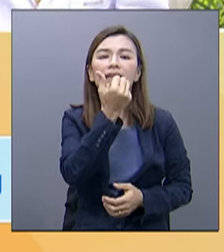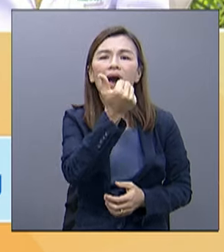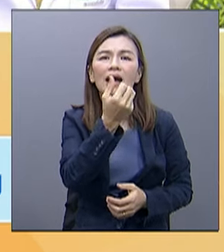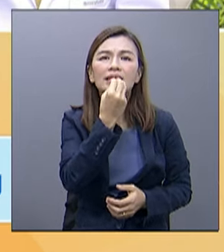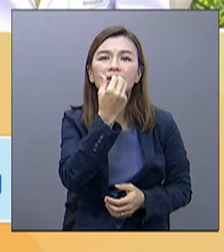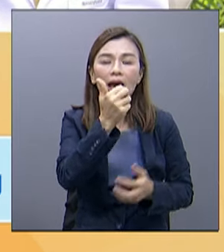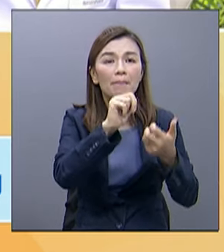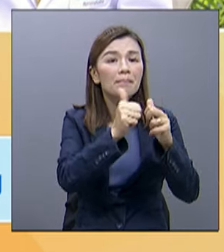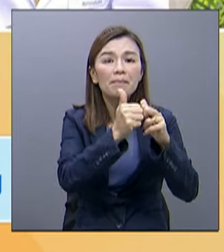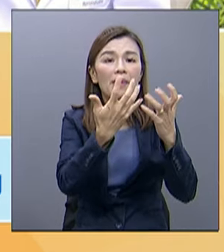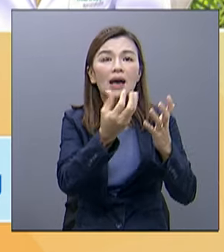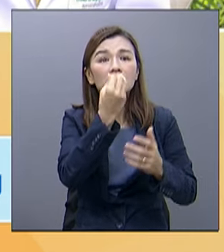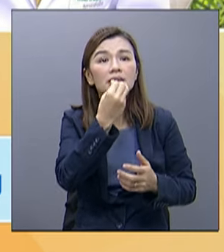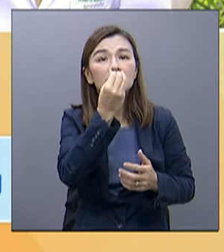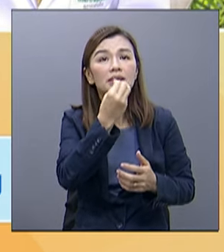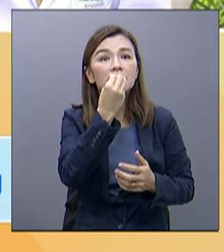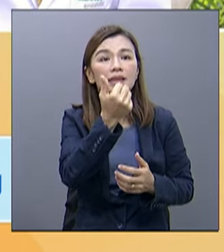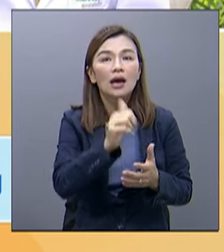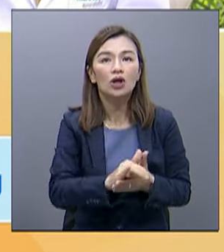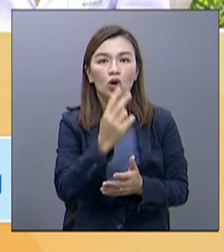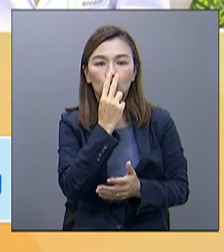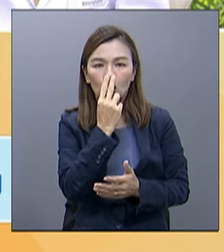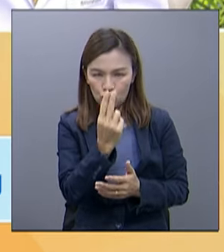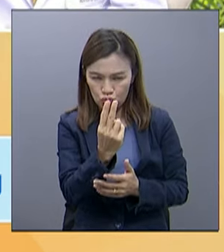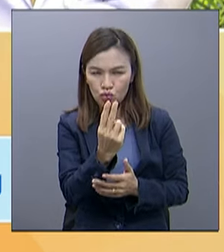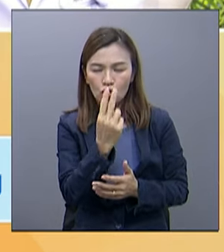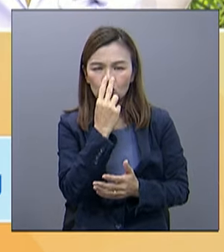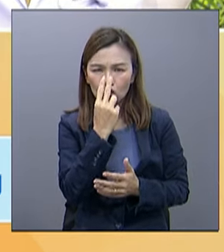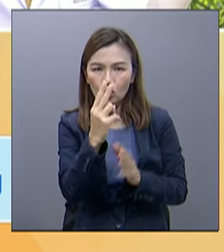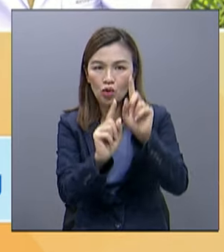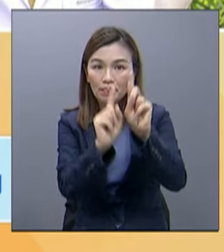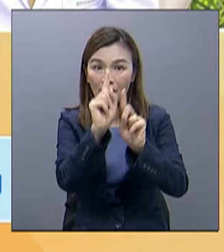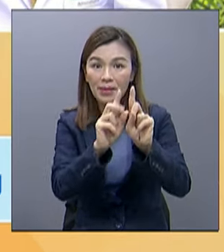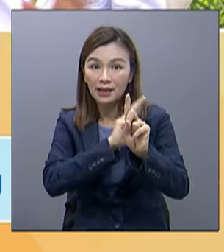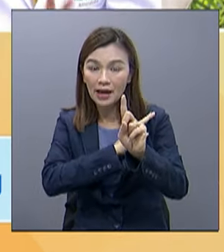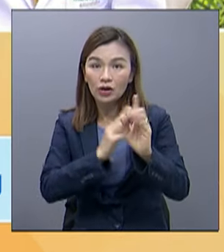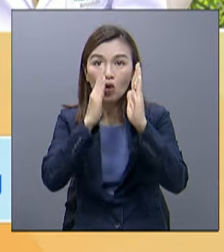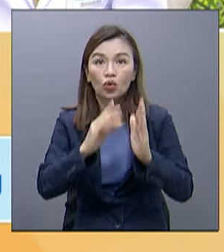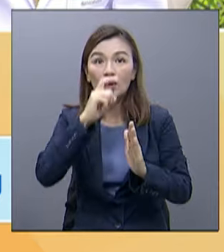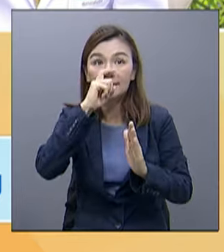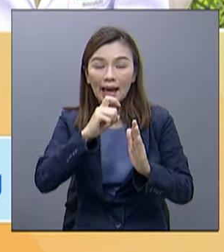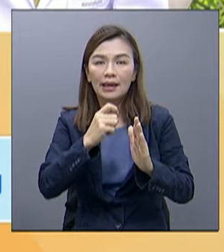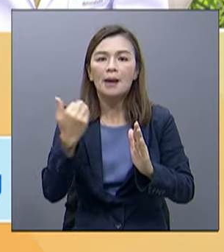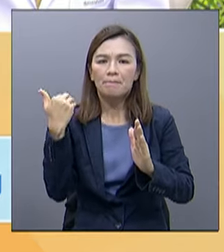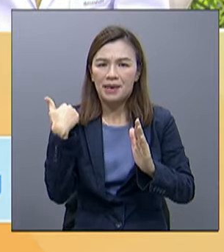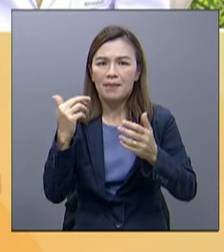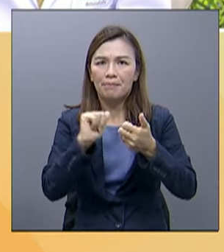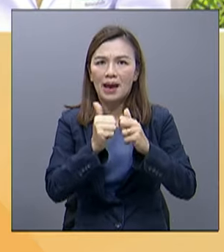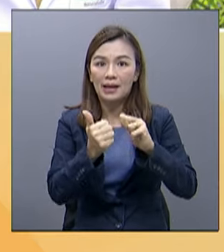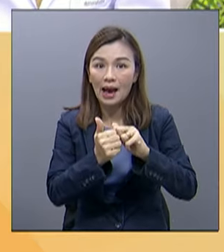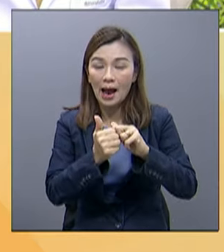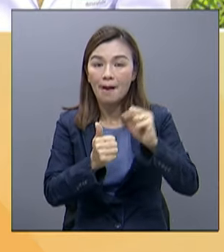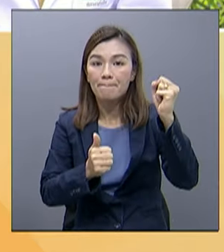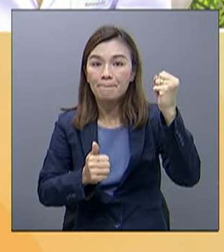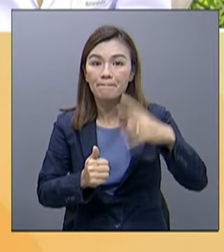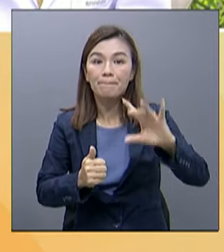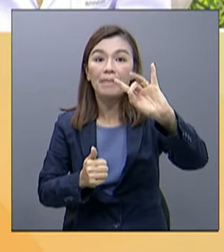ทานกันอยู่เนี่ยนะฮะเราก็ดูตัวชี้วัดบางตัวนะซึ่งสำหรับคนไทยเนี่ยมันมีอยู่ 8ตัวด้วยกันที่จะบอกได้ว่าคุณเนี่ย